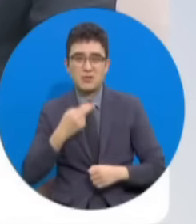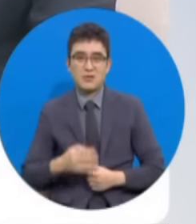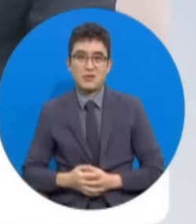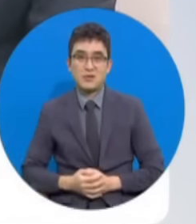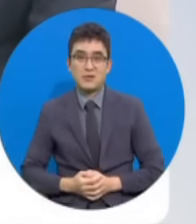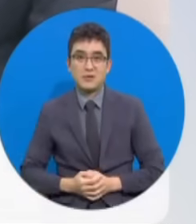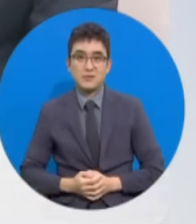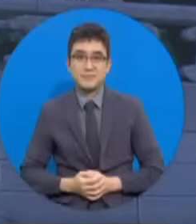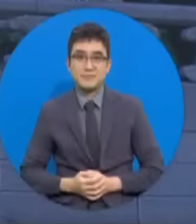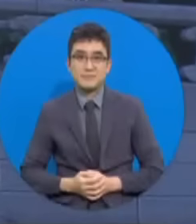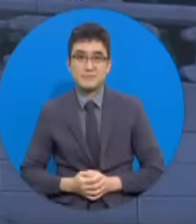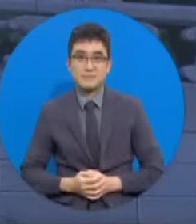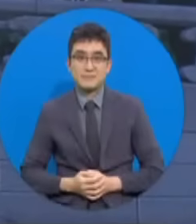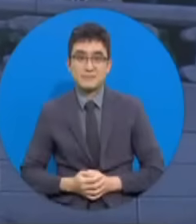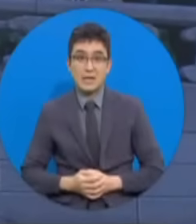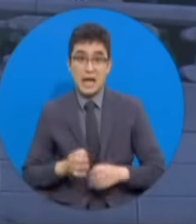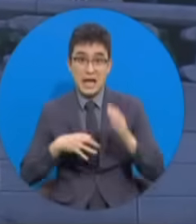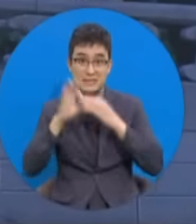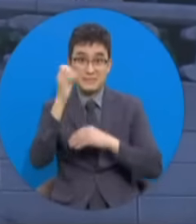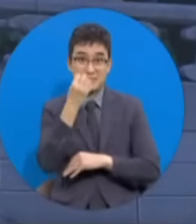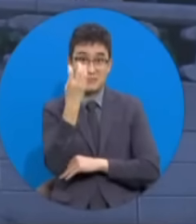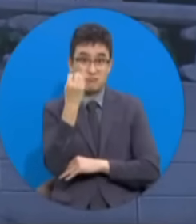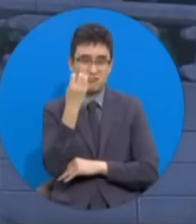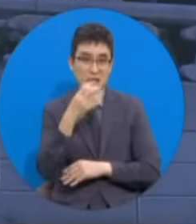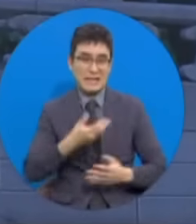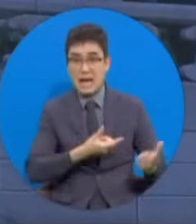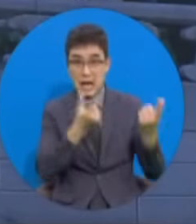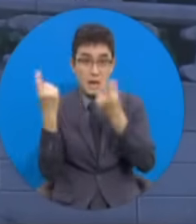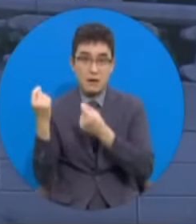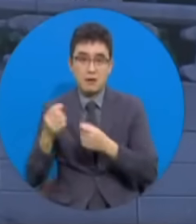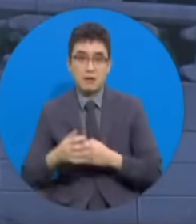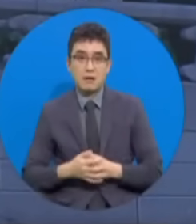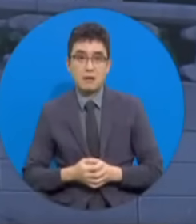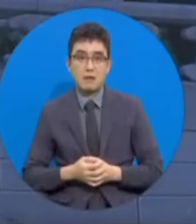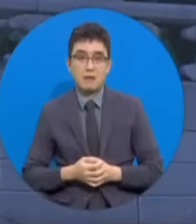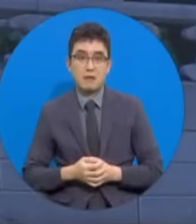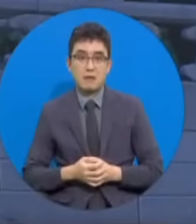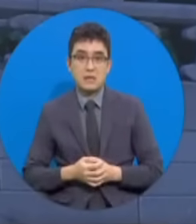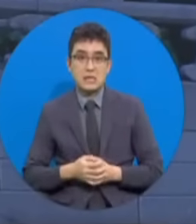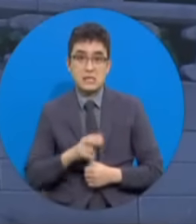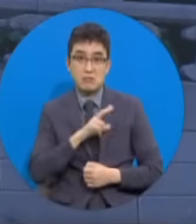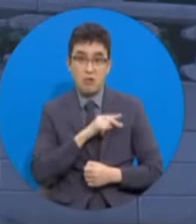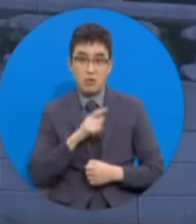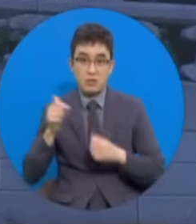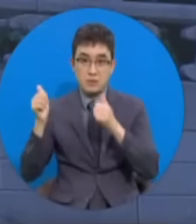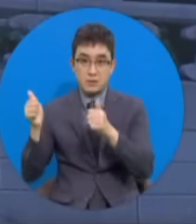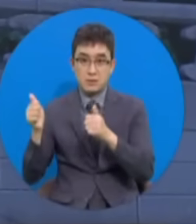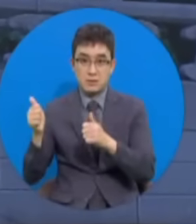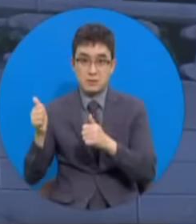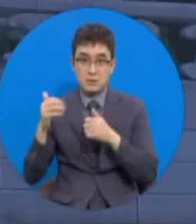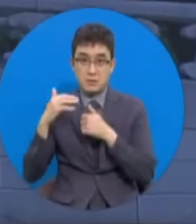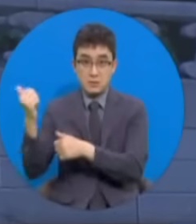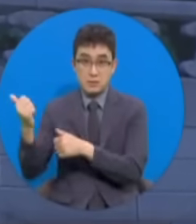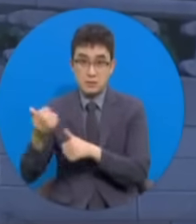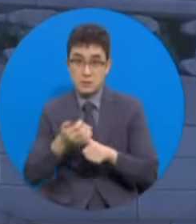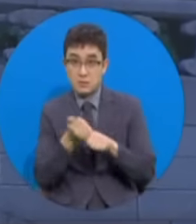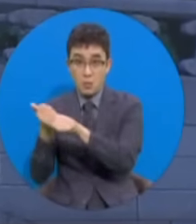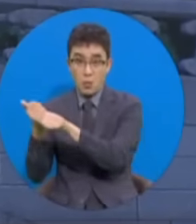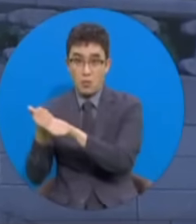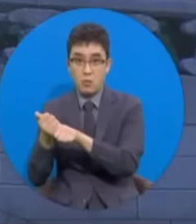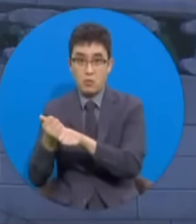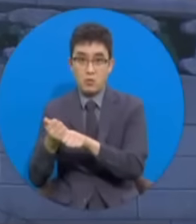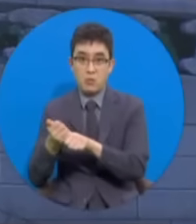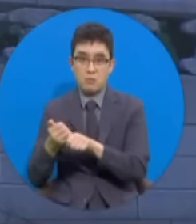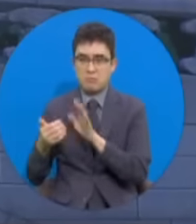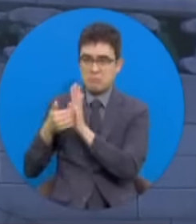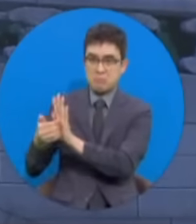거의 모든 조간신문도 불체포 특권 포기를 걷어찬 민주당을 향해 비판적인 기사를 쓰고 있습니다.